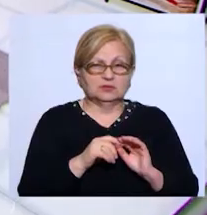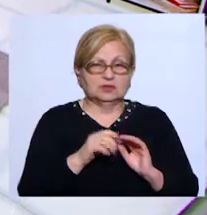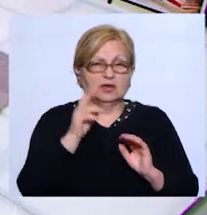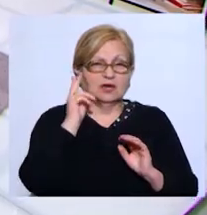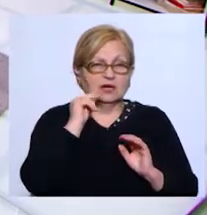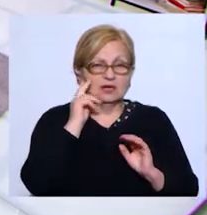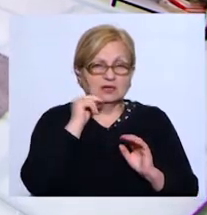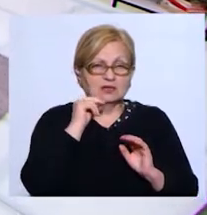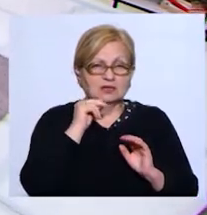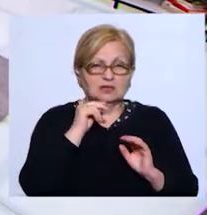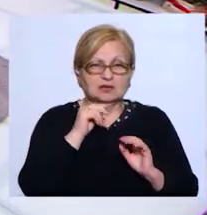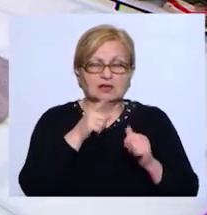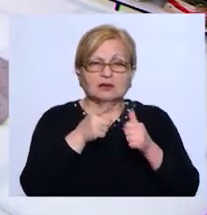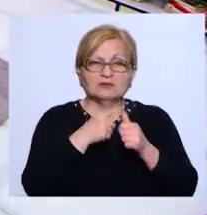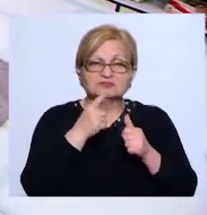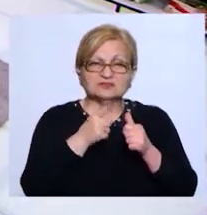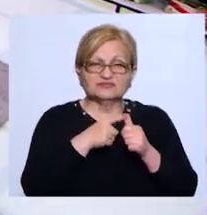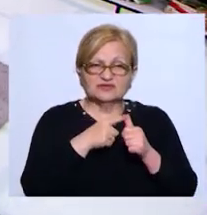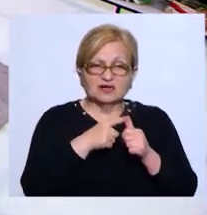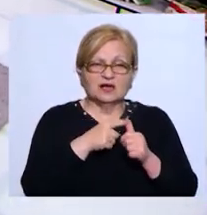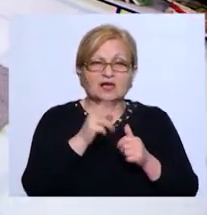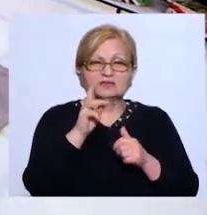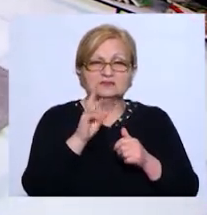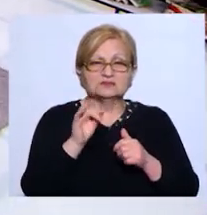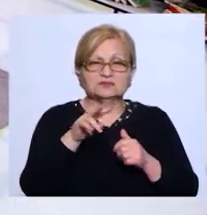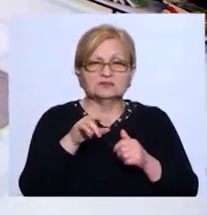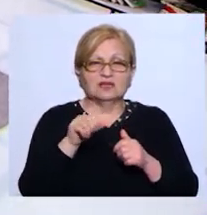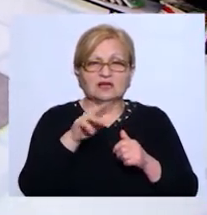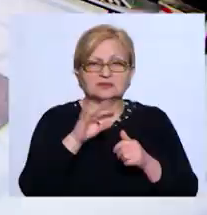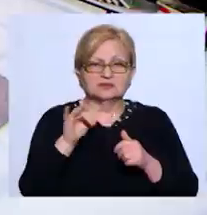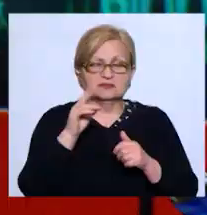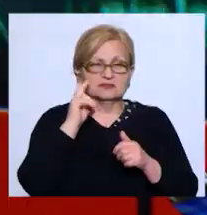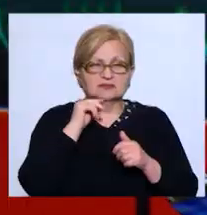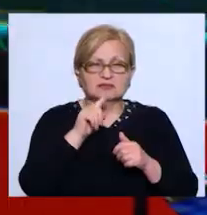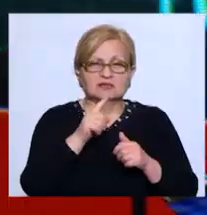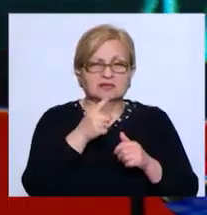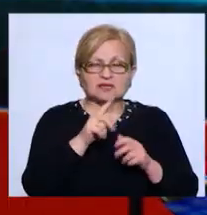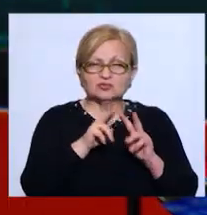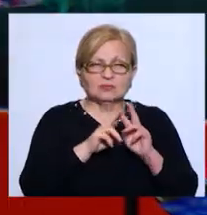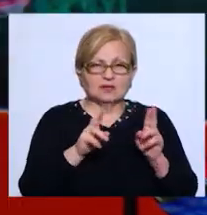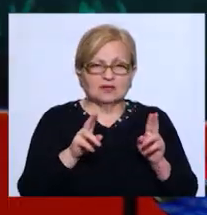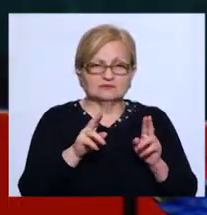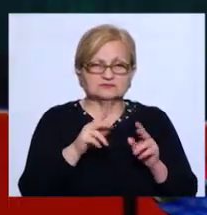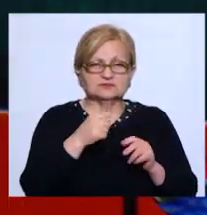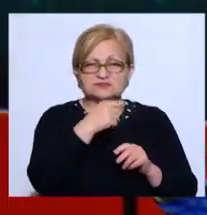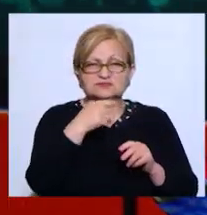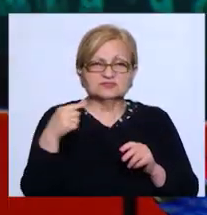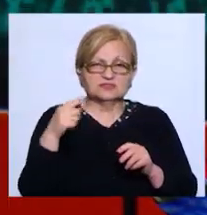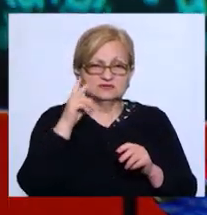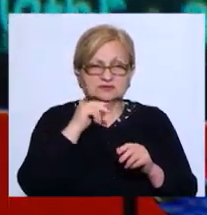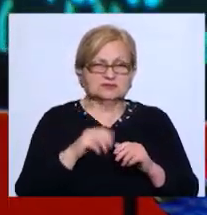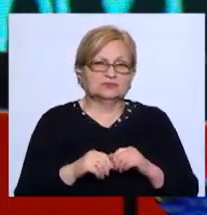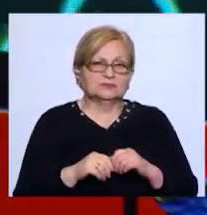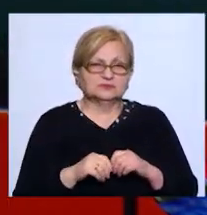რიცხვებზე უნდა გესაუბროთ, რომელსაც წილადი რიცხვები ქვია. და ნახეთ, რატომ გავს ეს ყველაფერი წილად რიცხვებს.